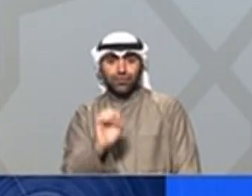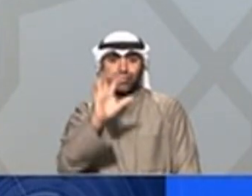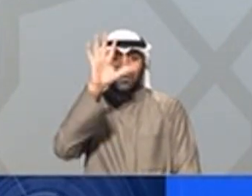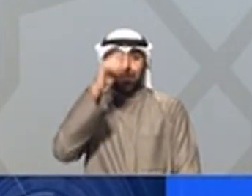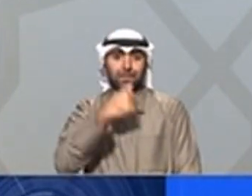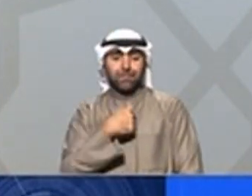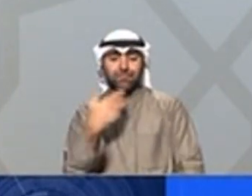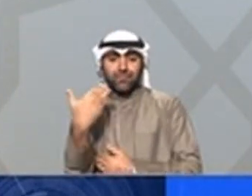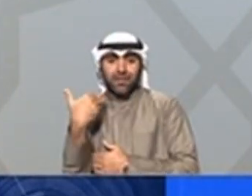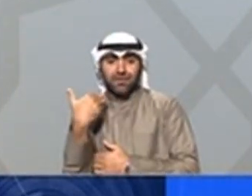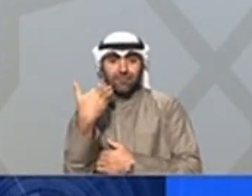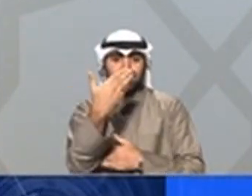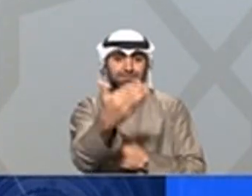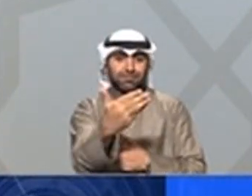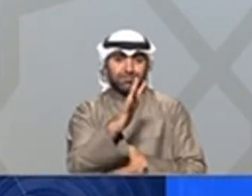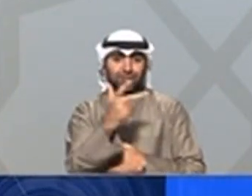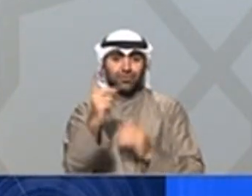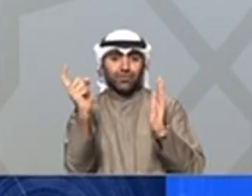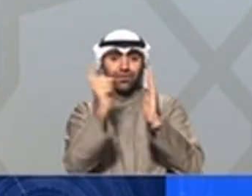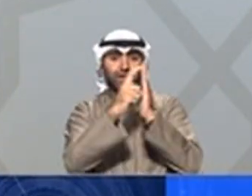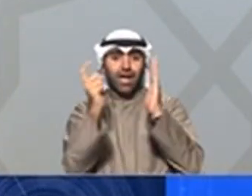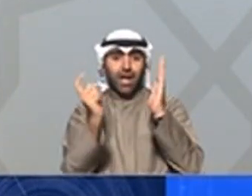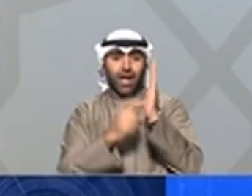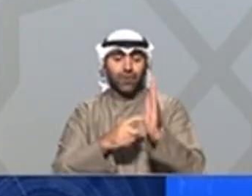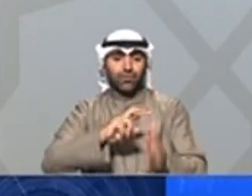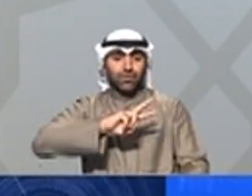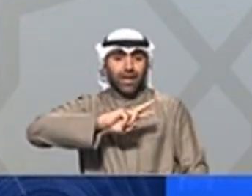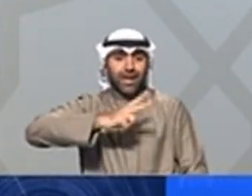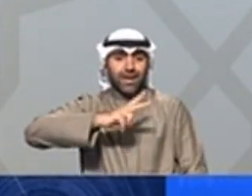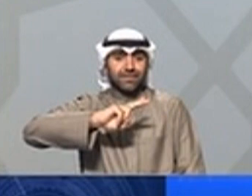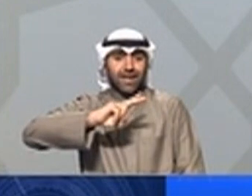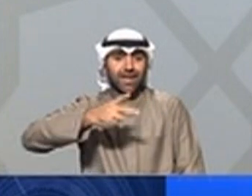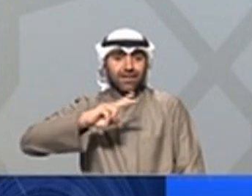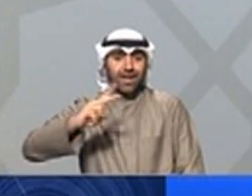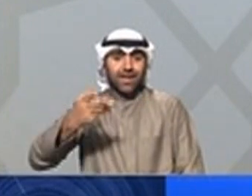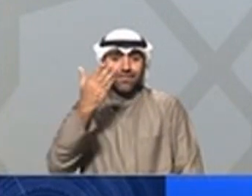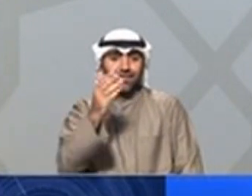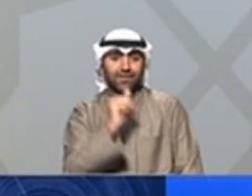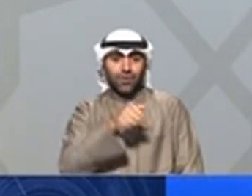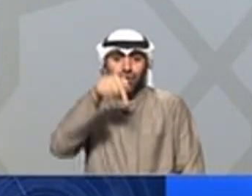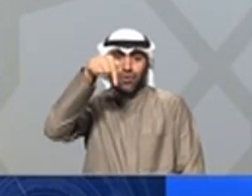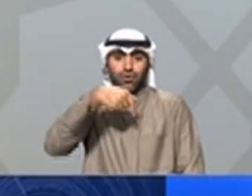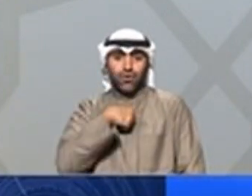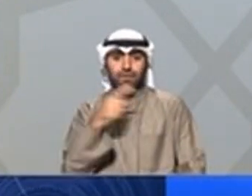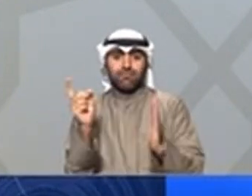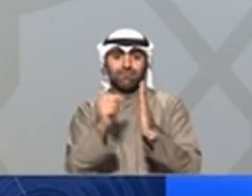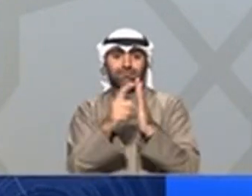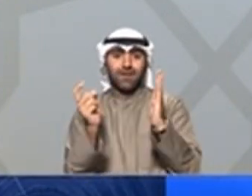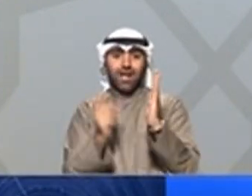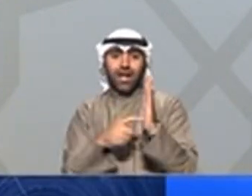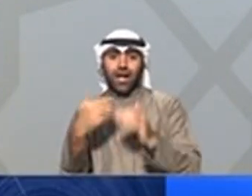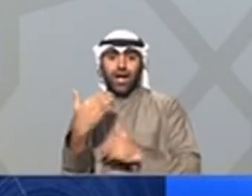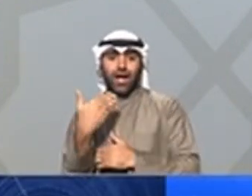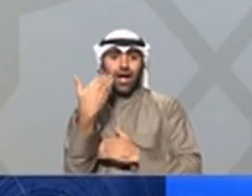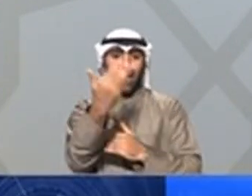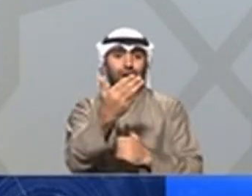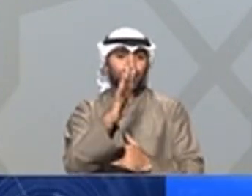بقوانين كان آخرها اليوم في قانون يخص مقترح قانون يخص ذوي الإعاقة.